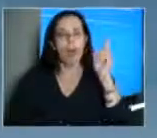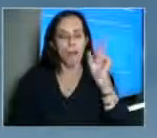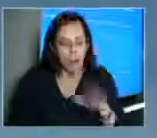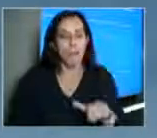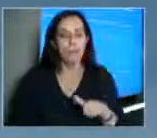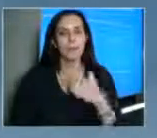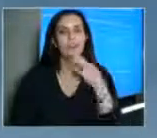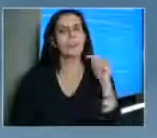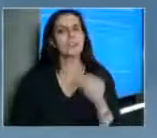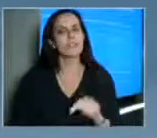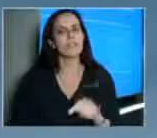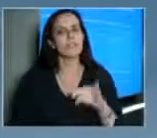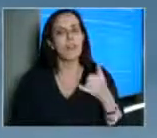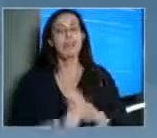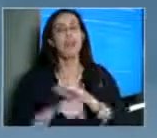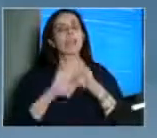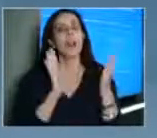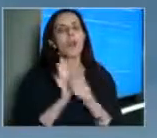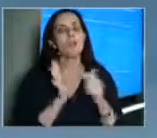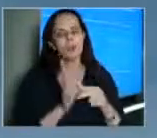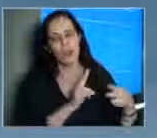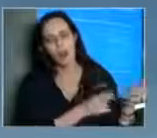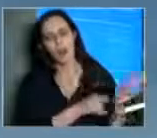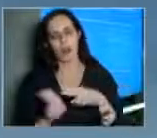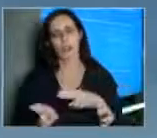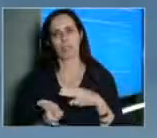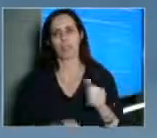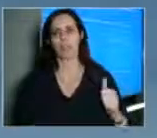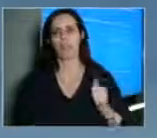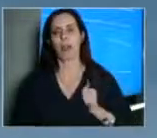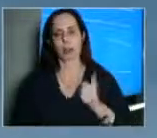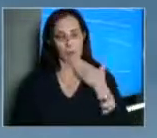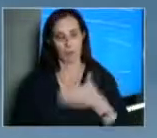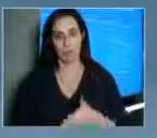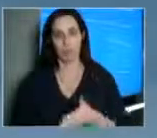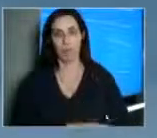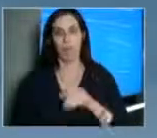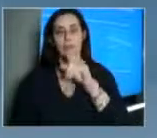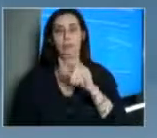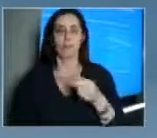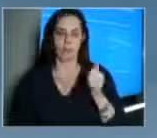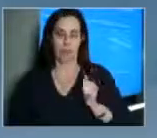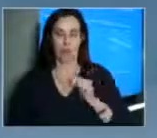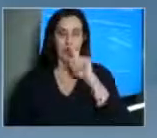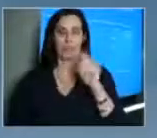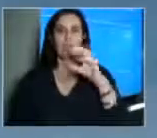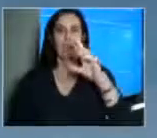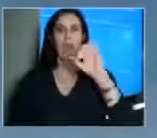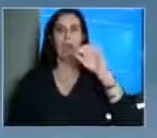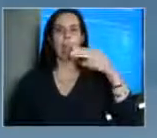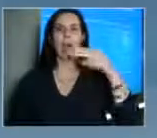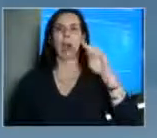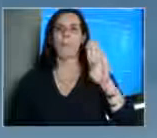שנים, מדינת ישראל תעשה הכל כדי להחזיר אליה את חלל צה"ל, במקרה הזה את גופתו של זכריה